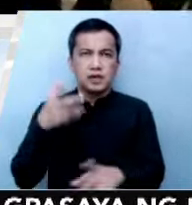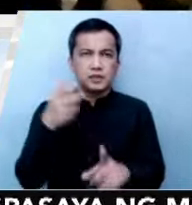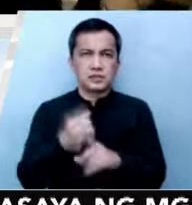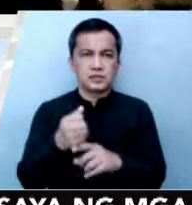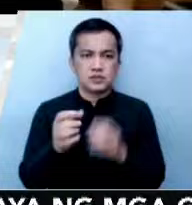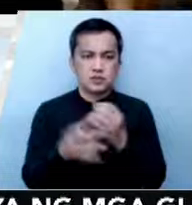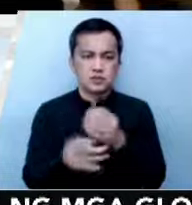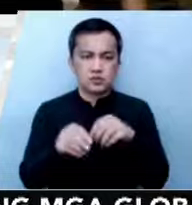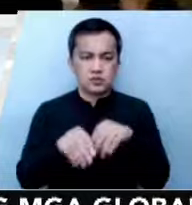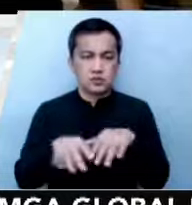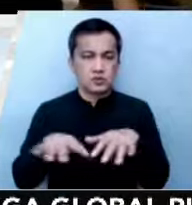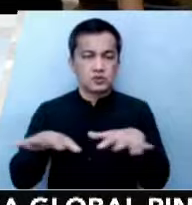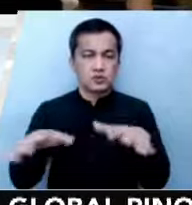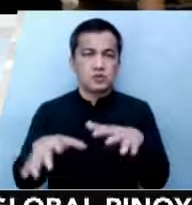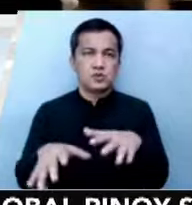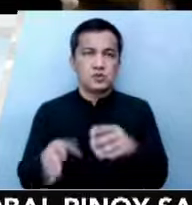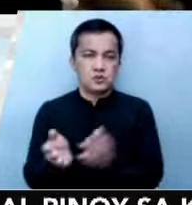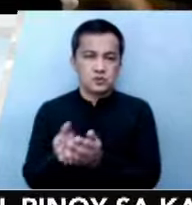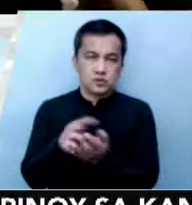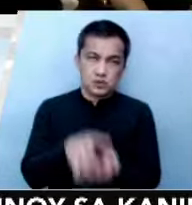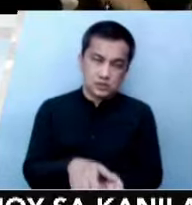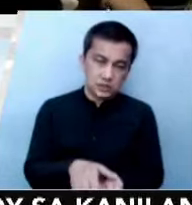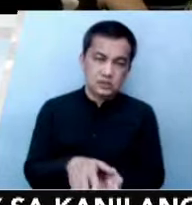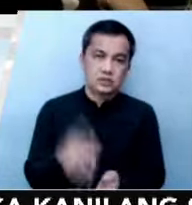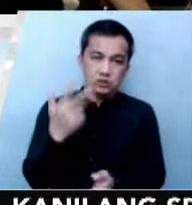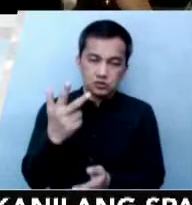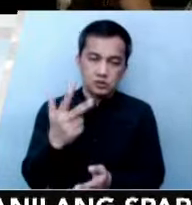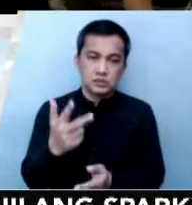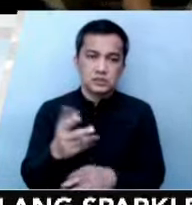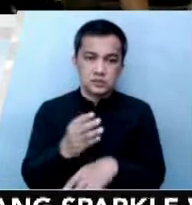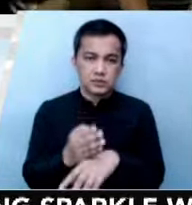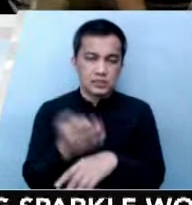at pagsadsad ng tatlong sasakyang pandagat sa kabataan nitong nakaraang buwan.